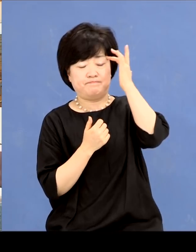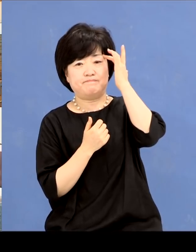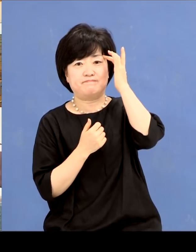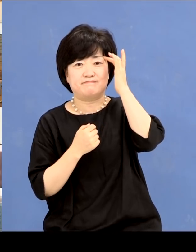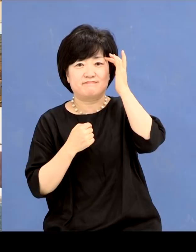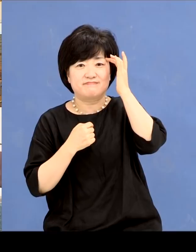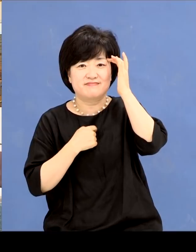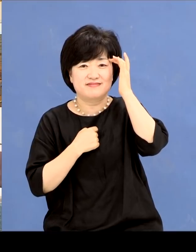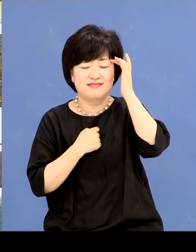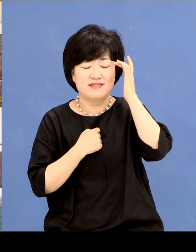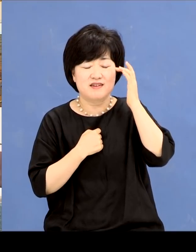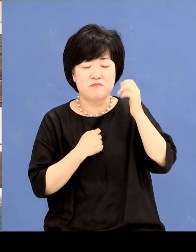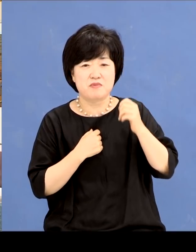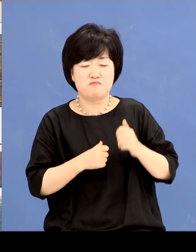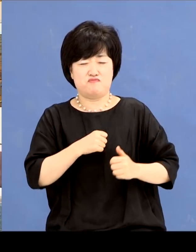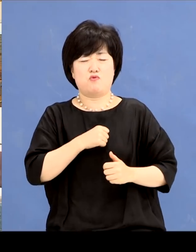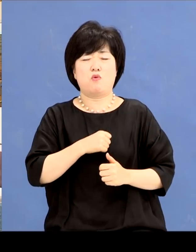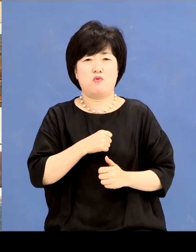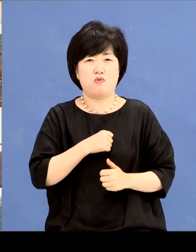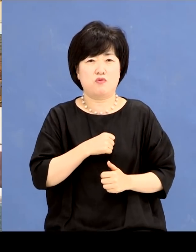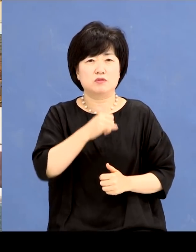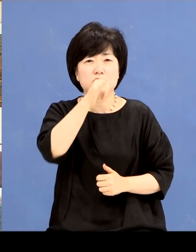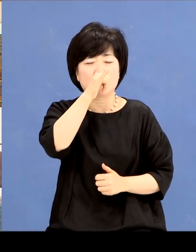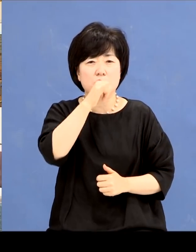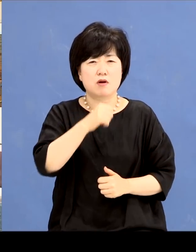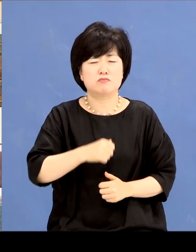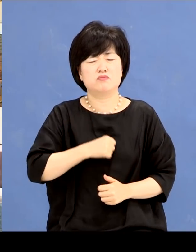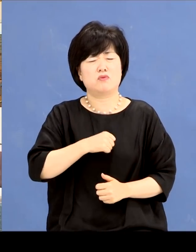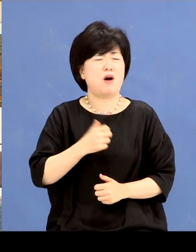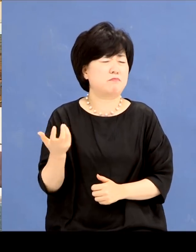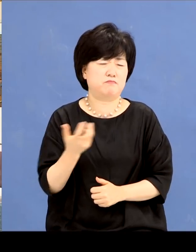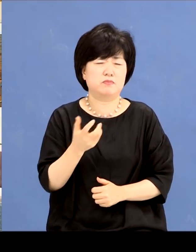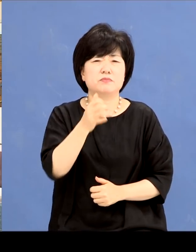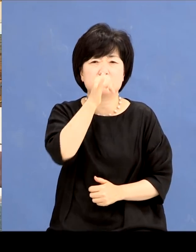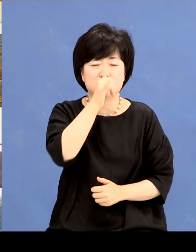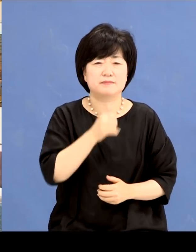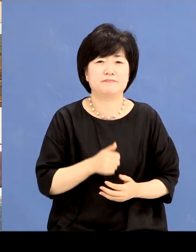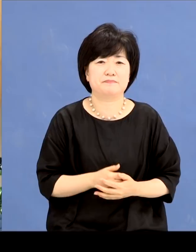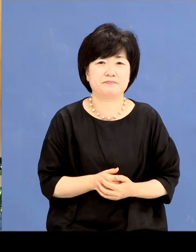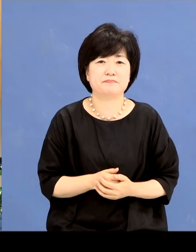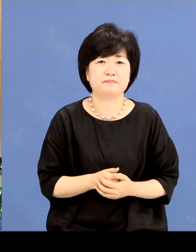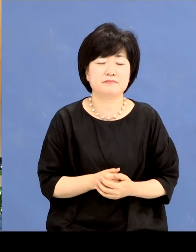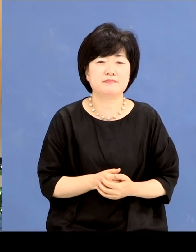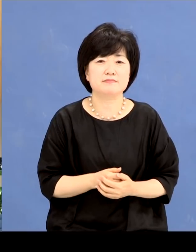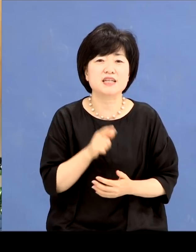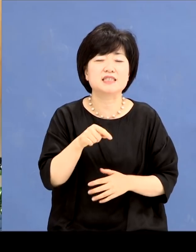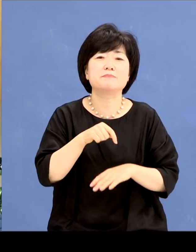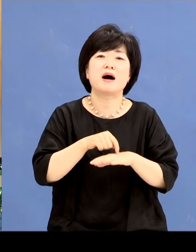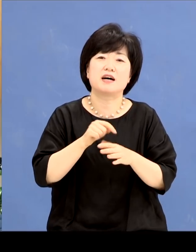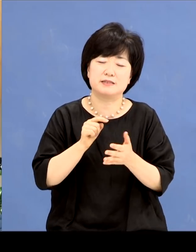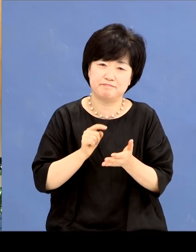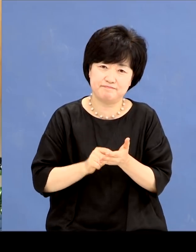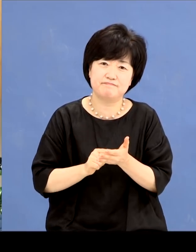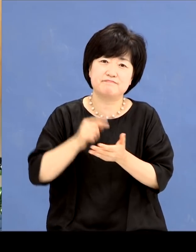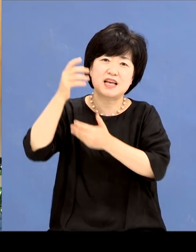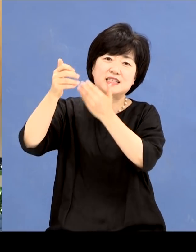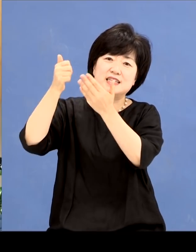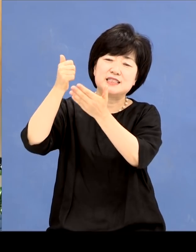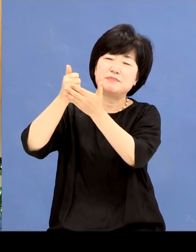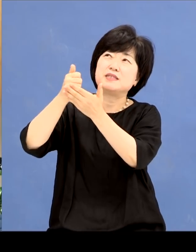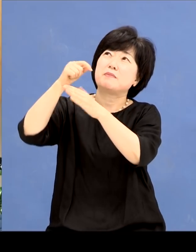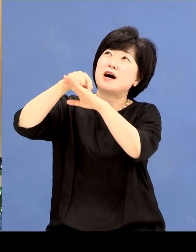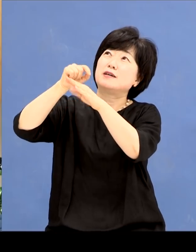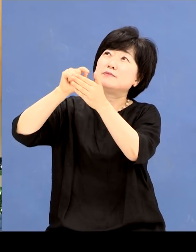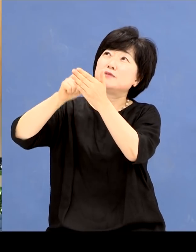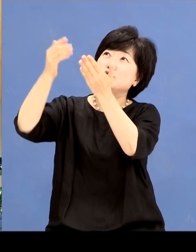격하게 분노가 반응을 일어나요. 했어요. 맞아요. 예. 굉장히 그만큼 저에게는 너무 아픔이었고 상처였어요. 그런데 그런 마음이 하나님께서 그런